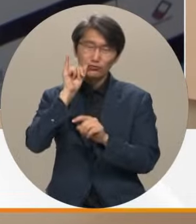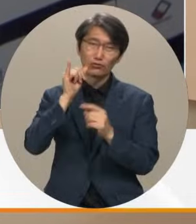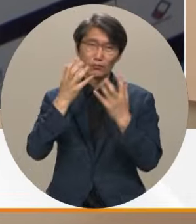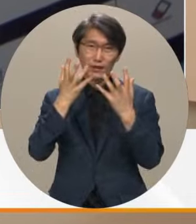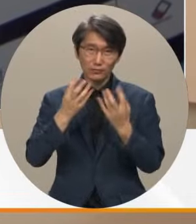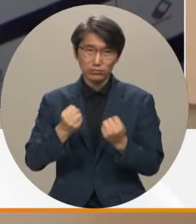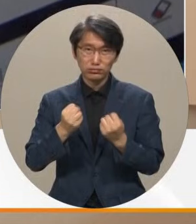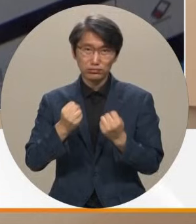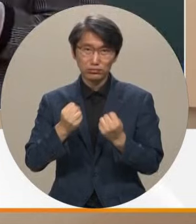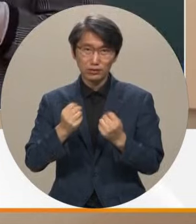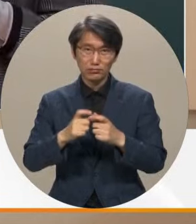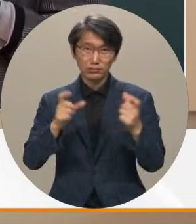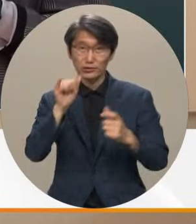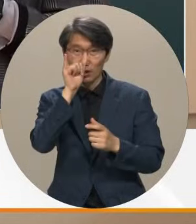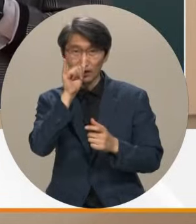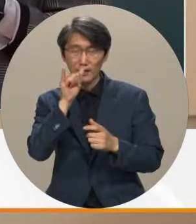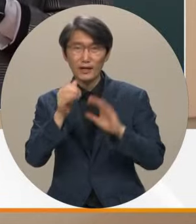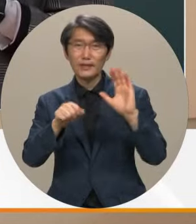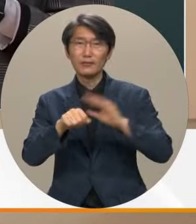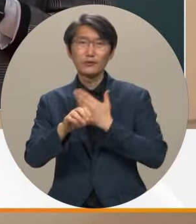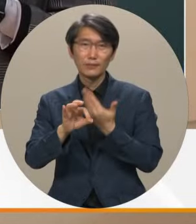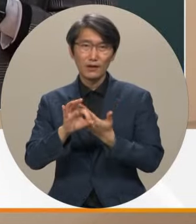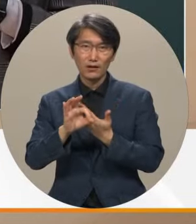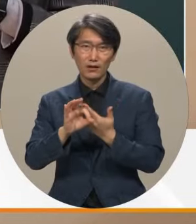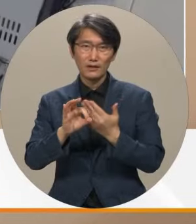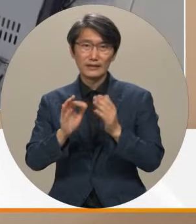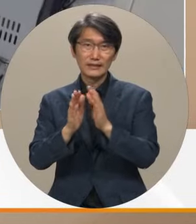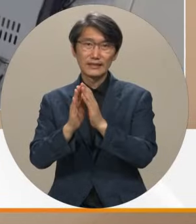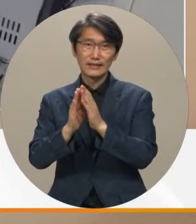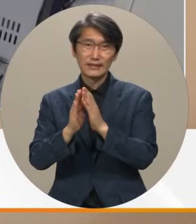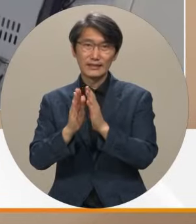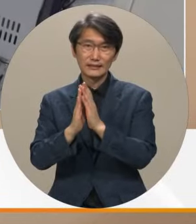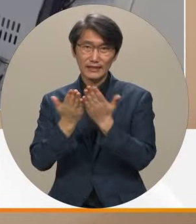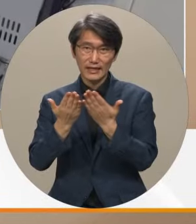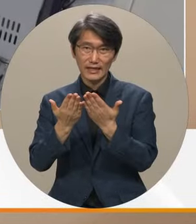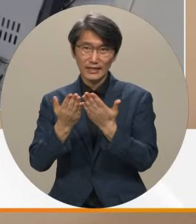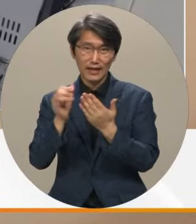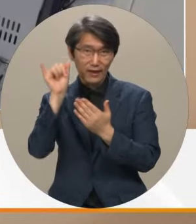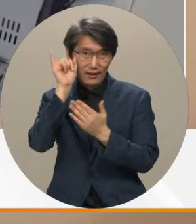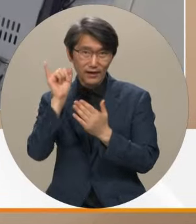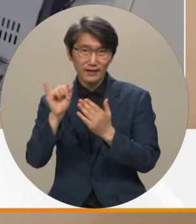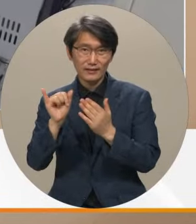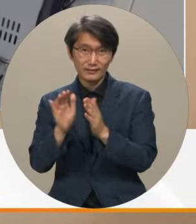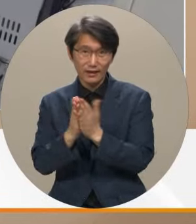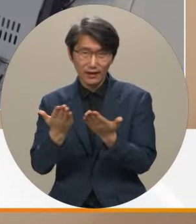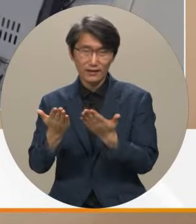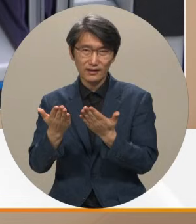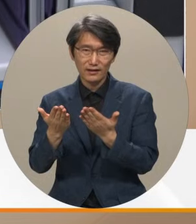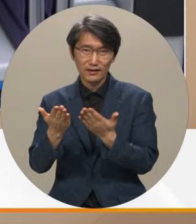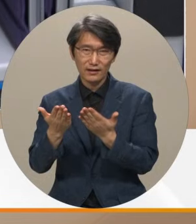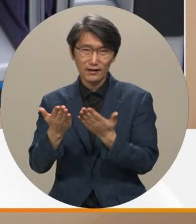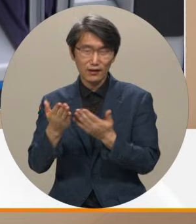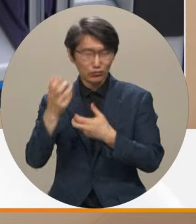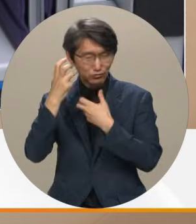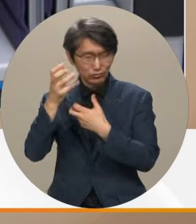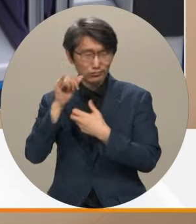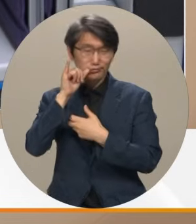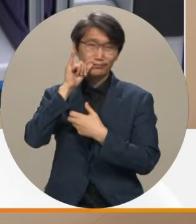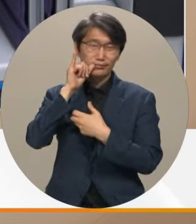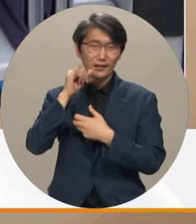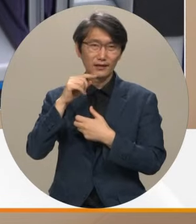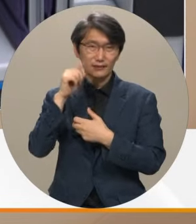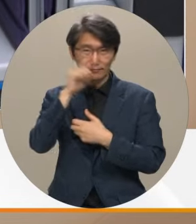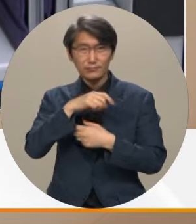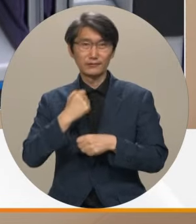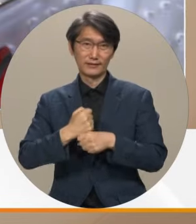문제로 대두하고 있지 않습니까? 잘못하면 이 AI 교과서가 그런 디지털 중독을 더 오히려 악화시키는 그런